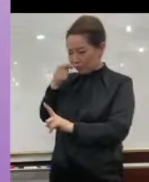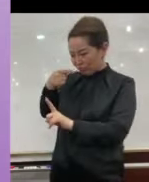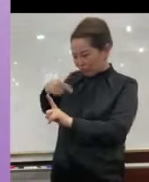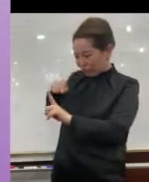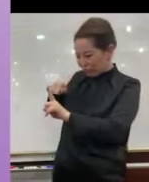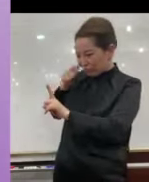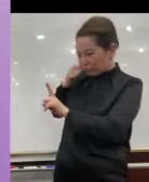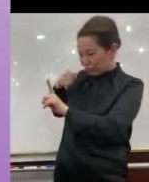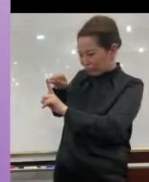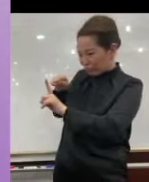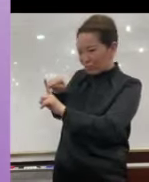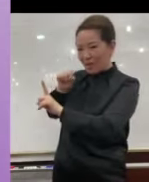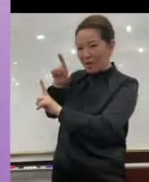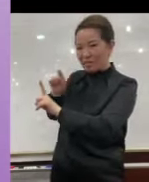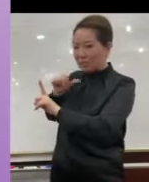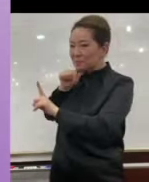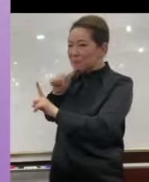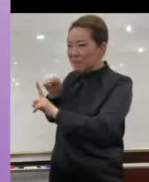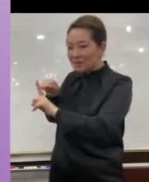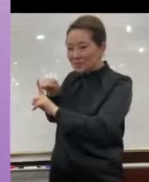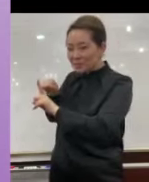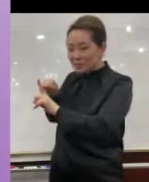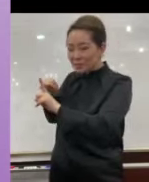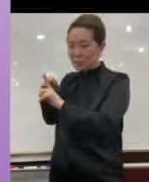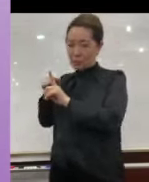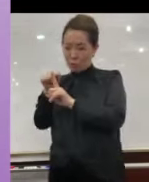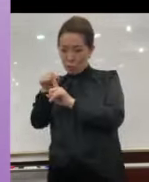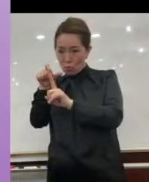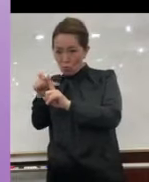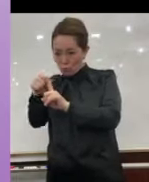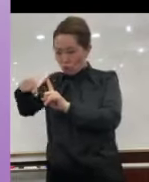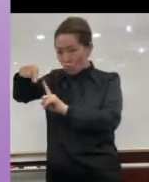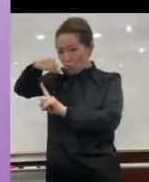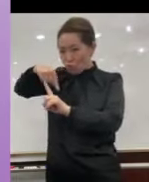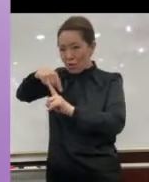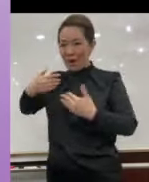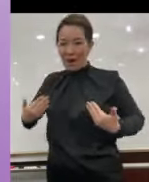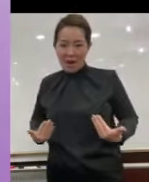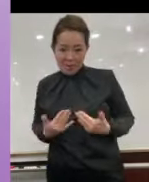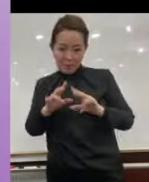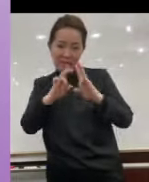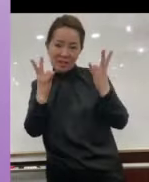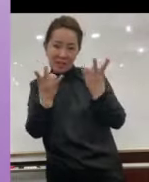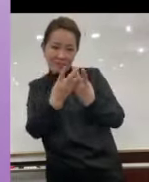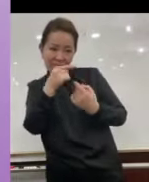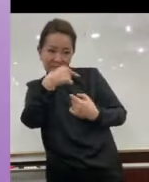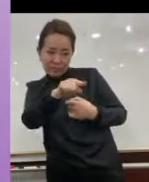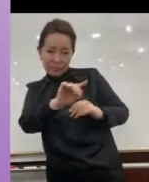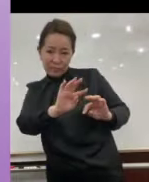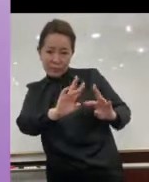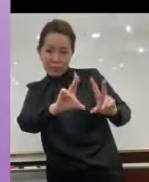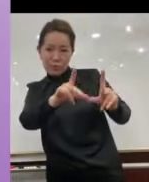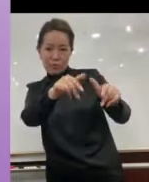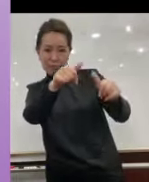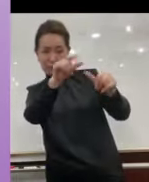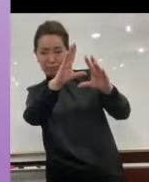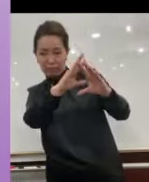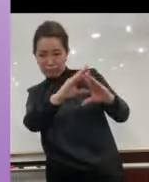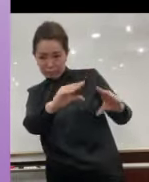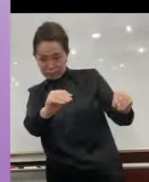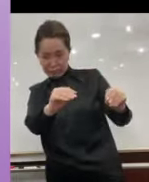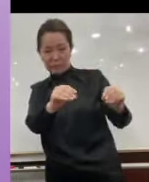бие эрхтний асуудал биш юм аа. Тэр хүний амьдарч байгаа нийгэм, амьдарч байгаа нийгмийг өөрчлөх бас